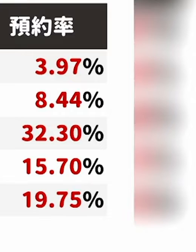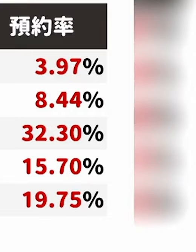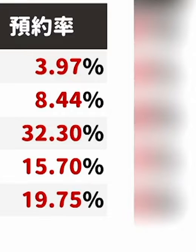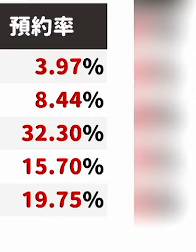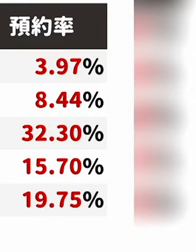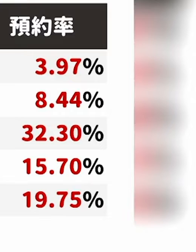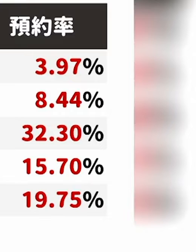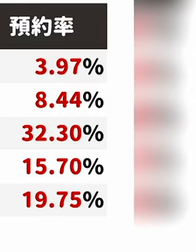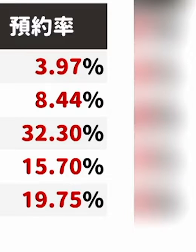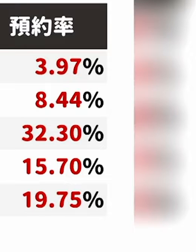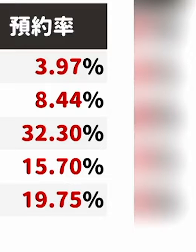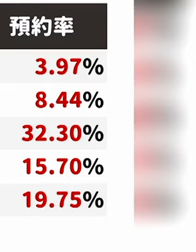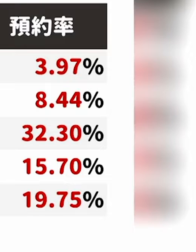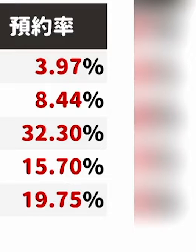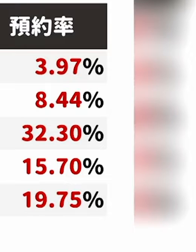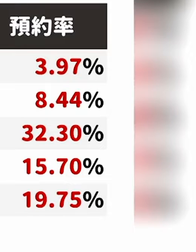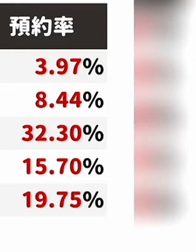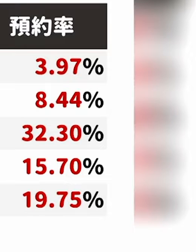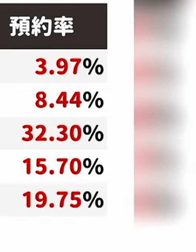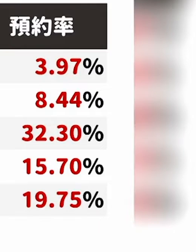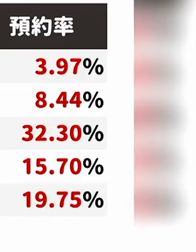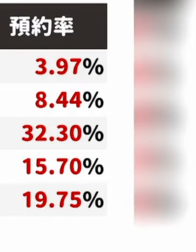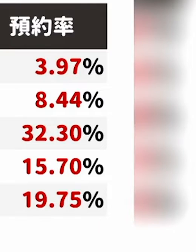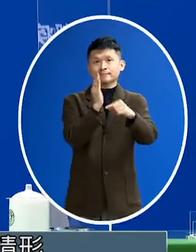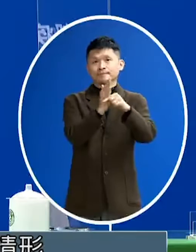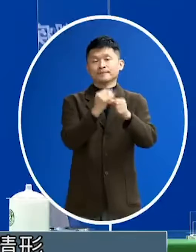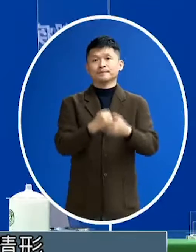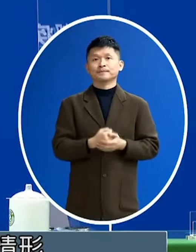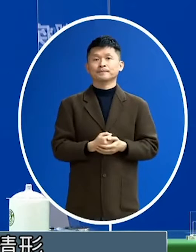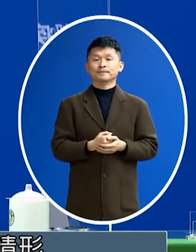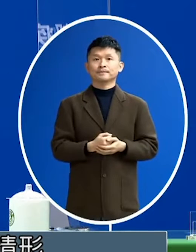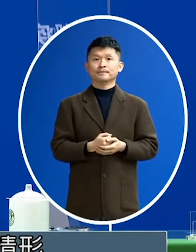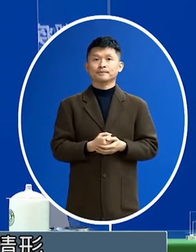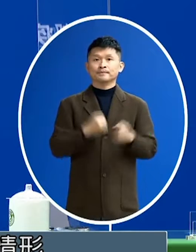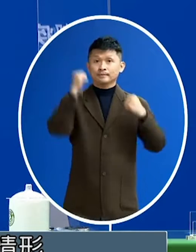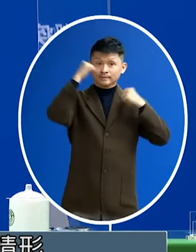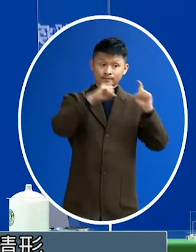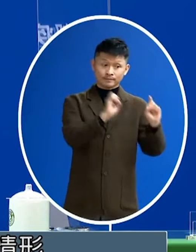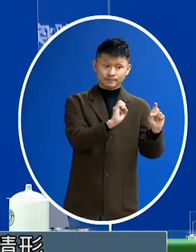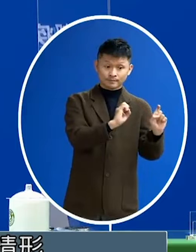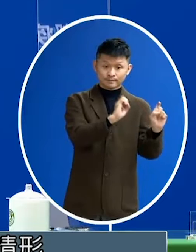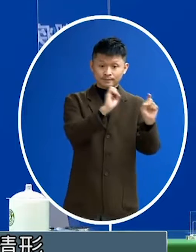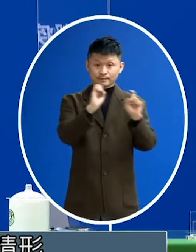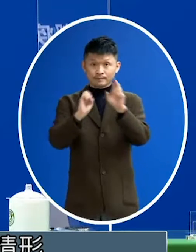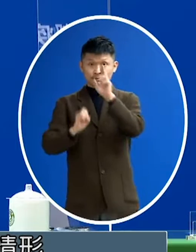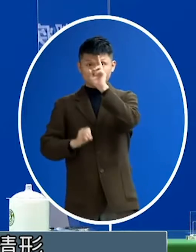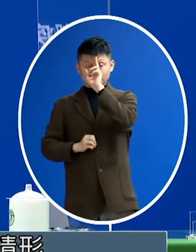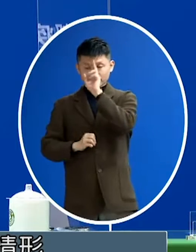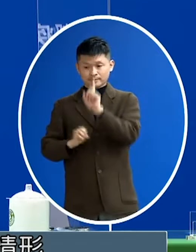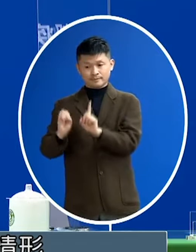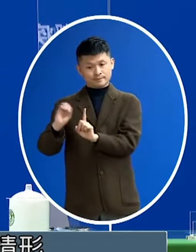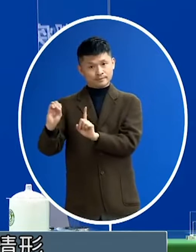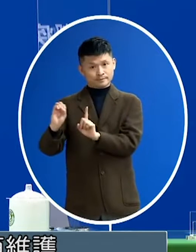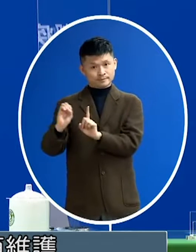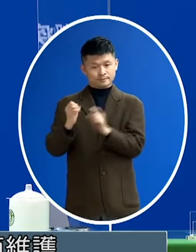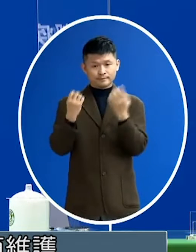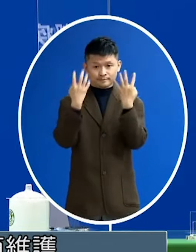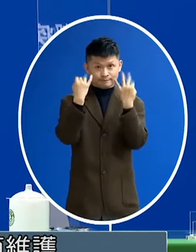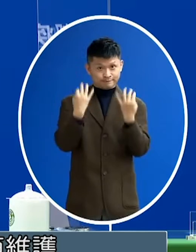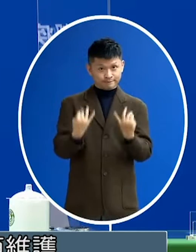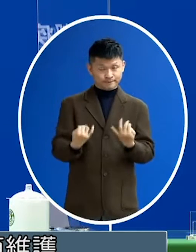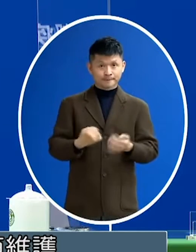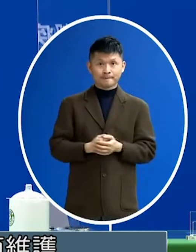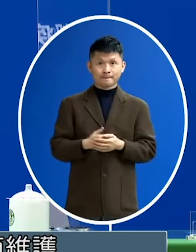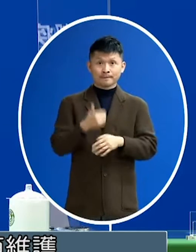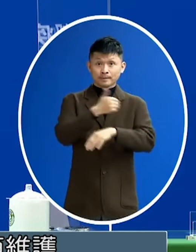跃，67万名额已预约32%。 从这个10点到中午1点的时候的一个情形，那我们